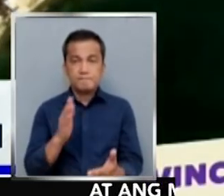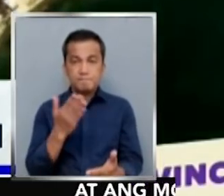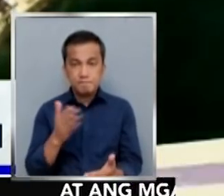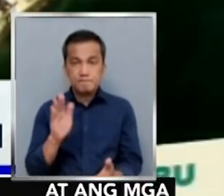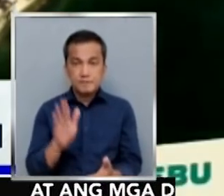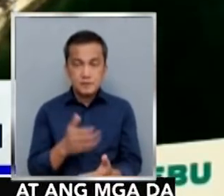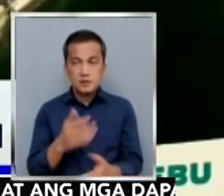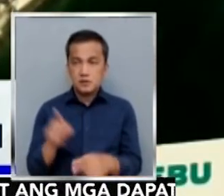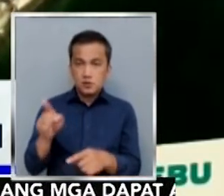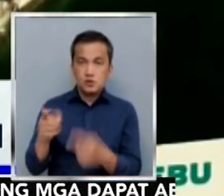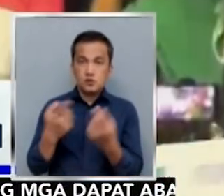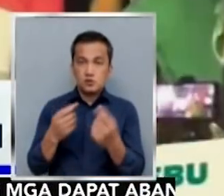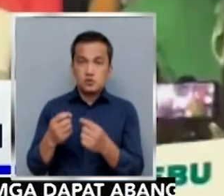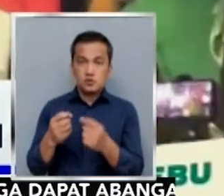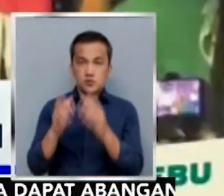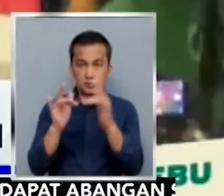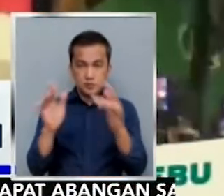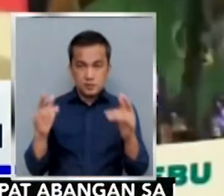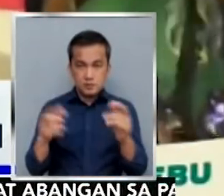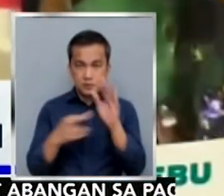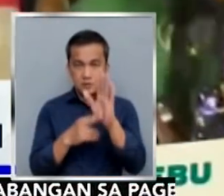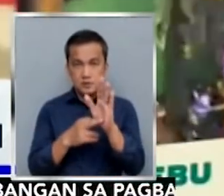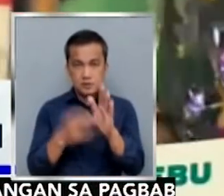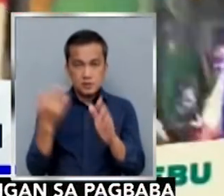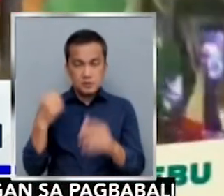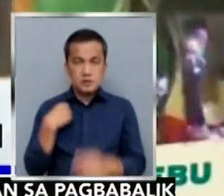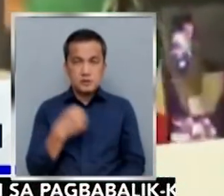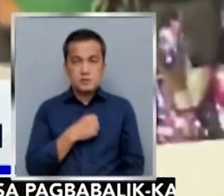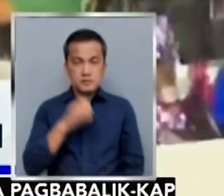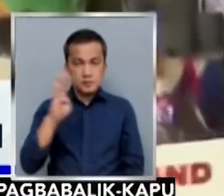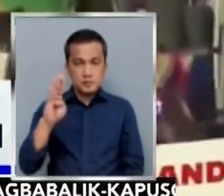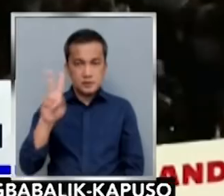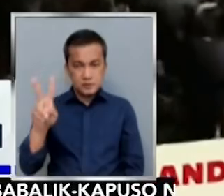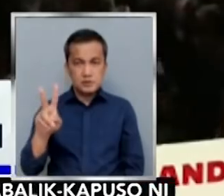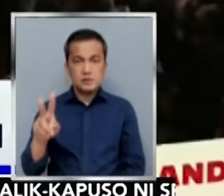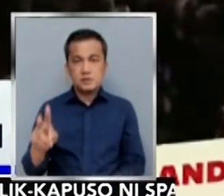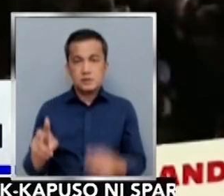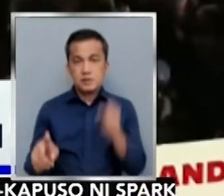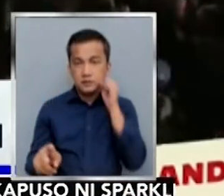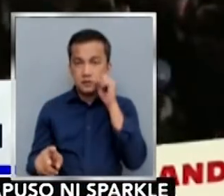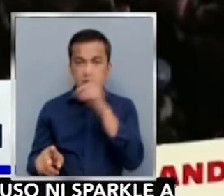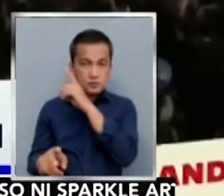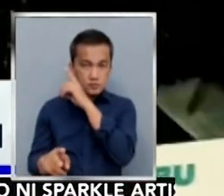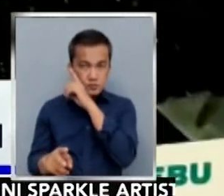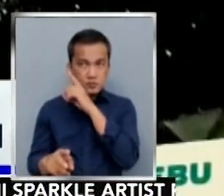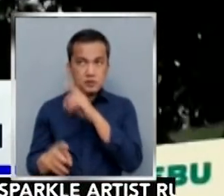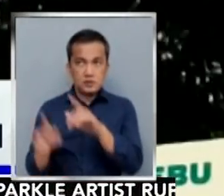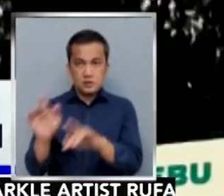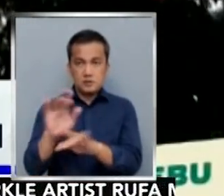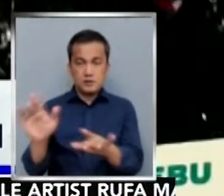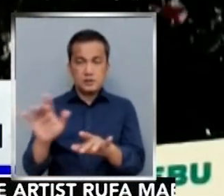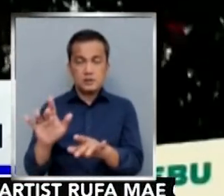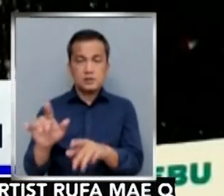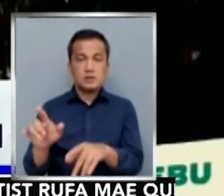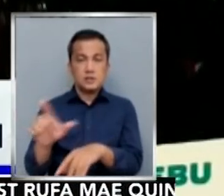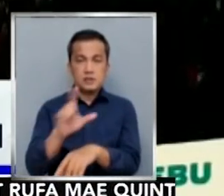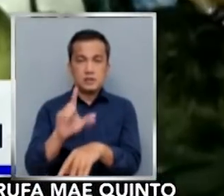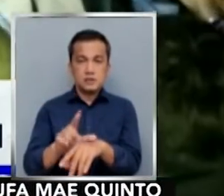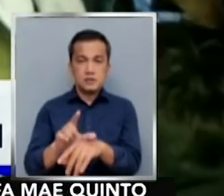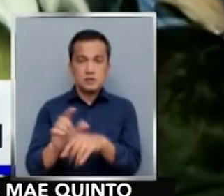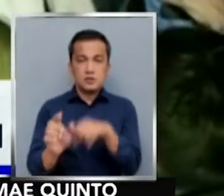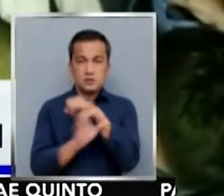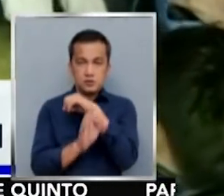Nagsagawa ng festival rally sina dating Senador Bongbong Marcos at Mayor Sara Duterte sa bakanting lote ng isang condominium complex sa Cebu